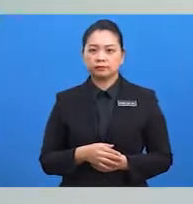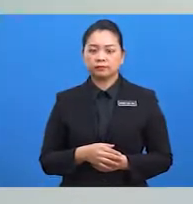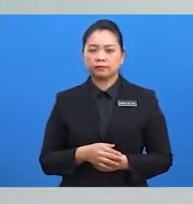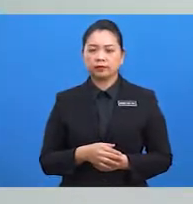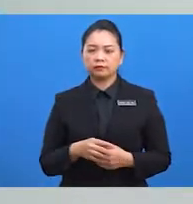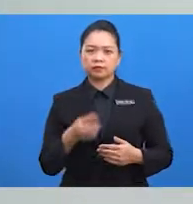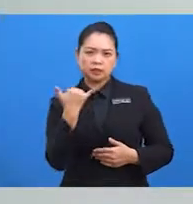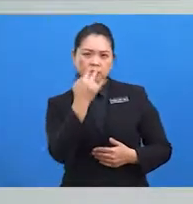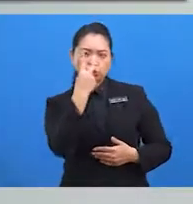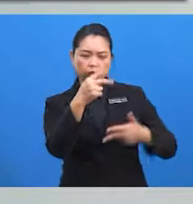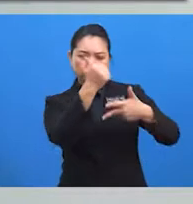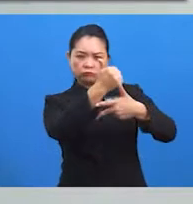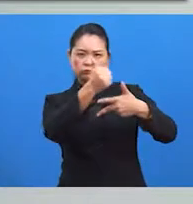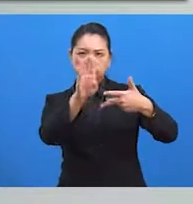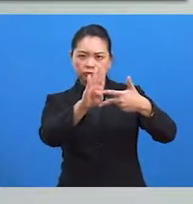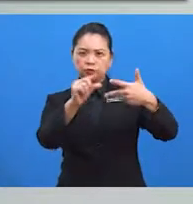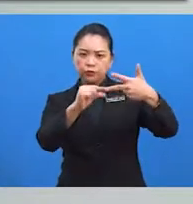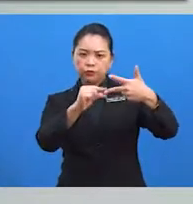berdasarkan ciri